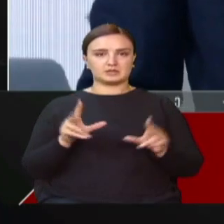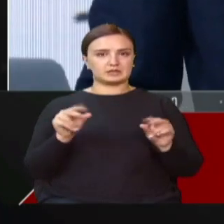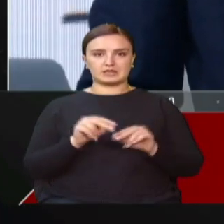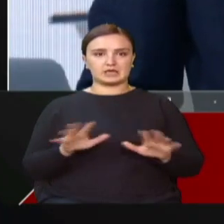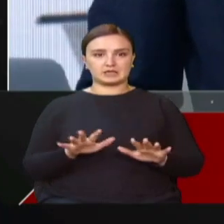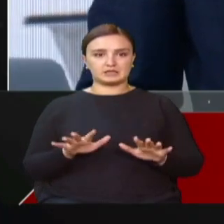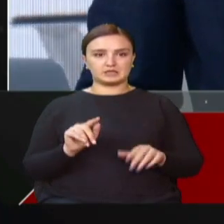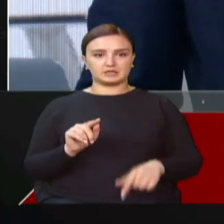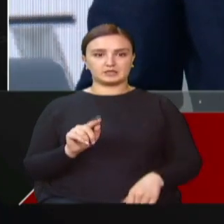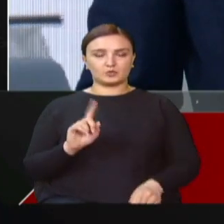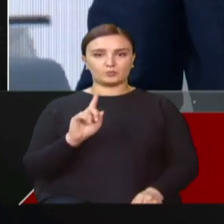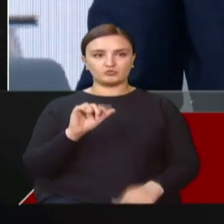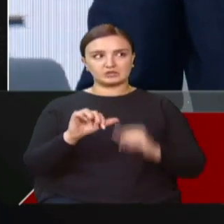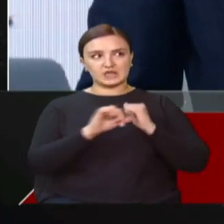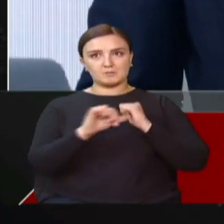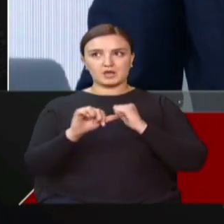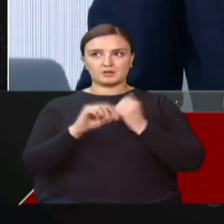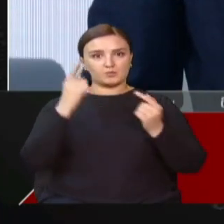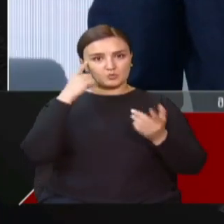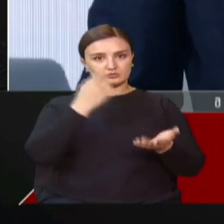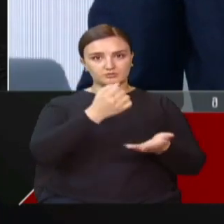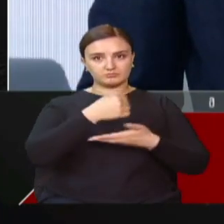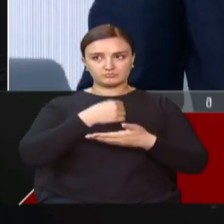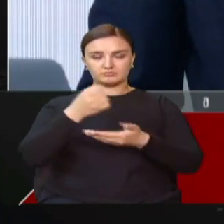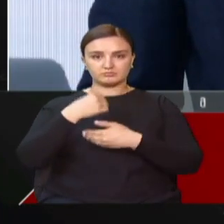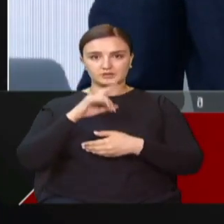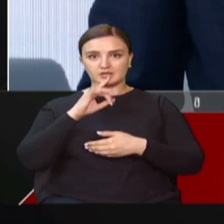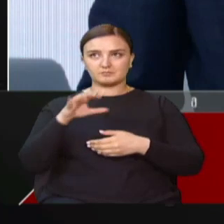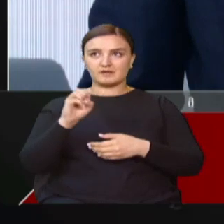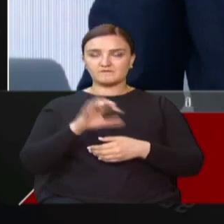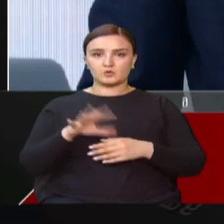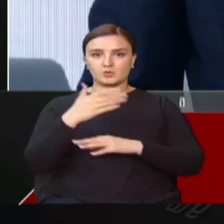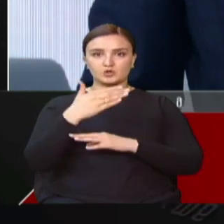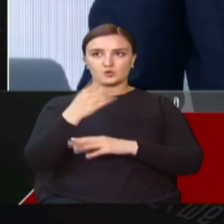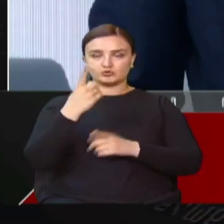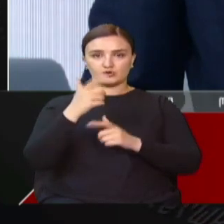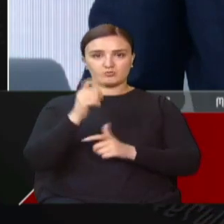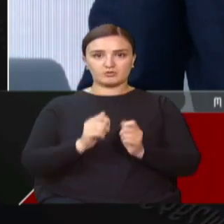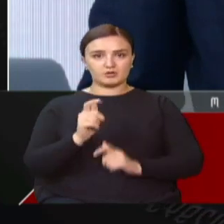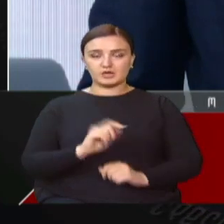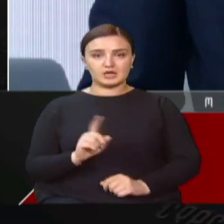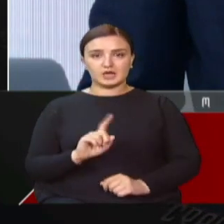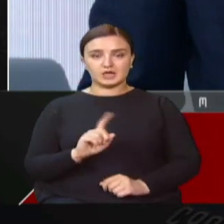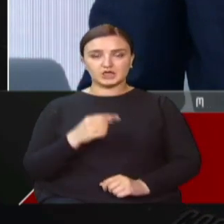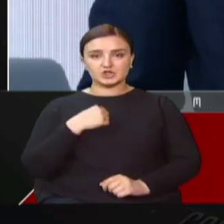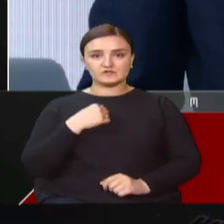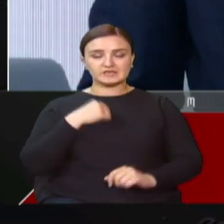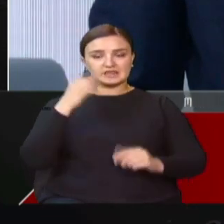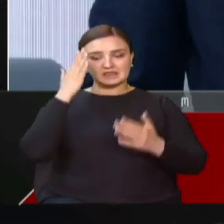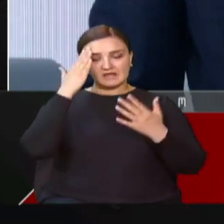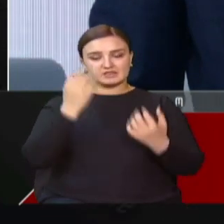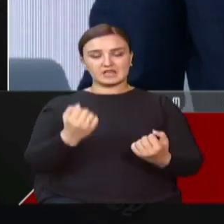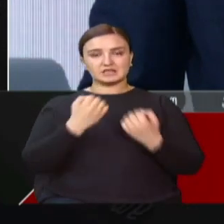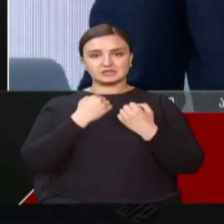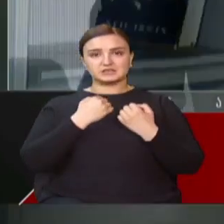იმიტომ კი არა რომ რაღაც დახმარებები აღარ შემოვა ევროპიდან და რაღაც ევროპის დროშებს ჩამოხსნით და ჩვენი თავდაცვის პირველი ზღუდე